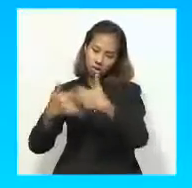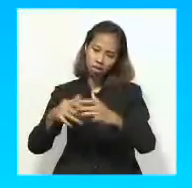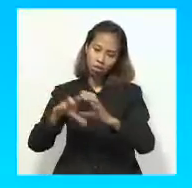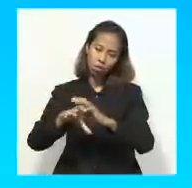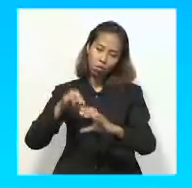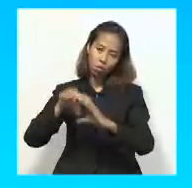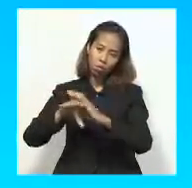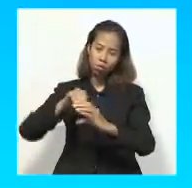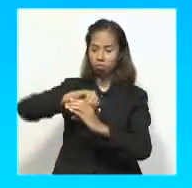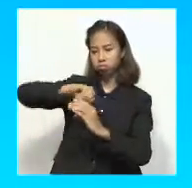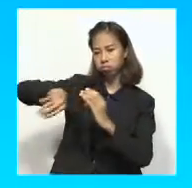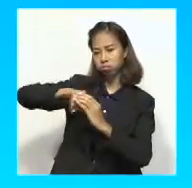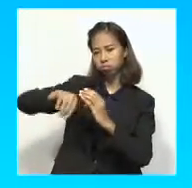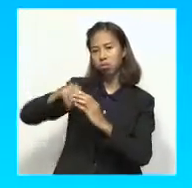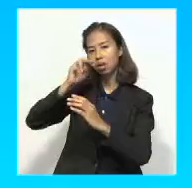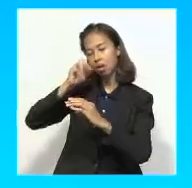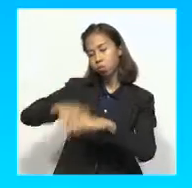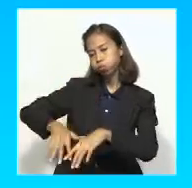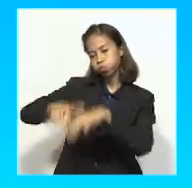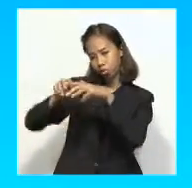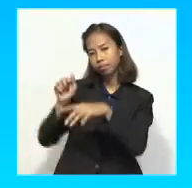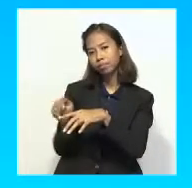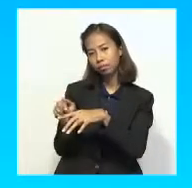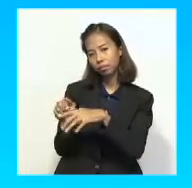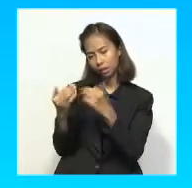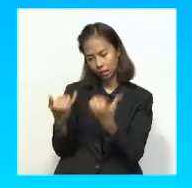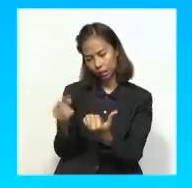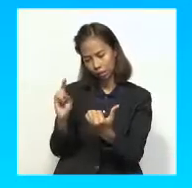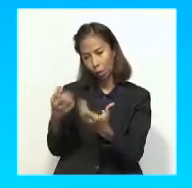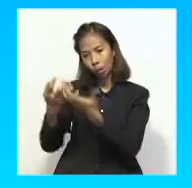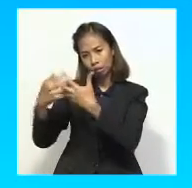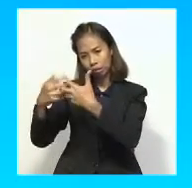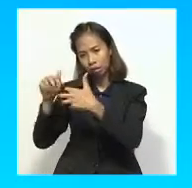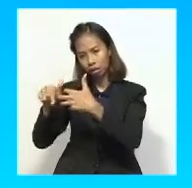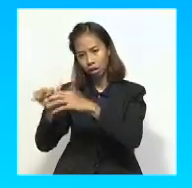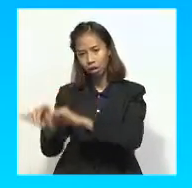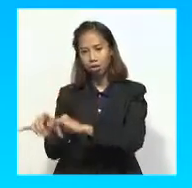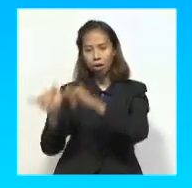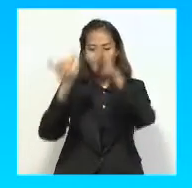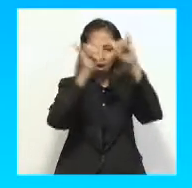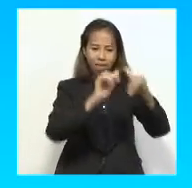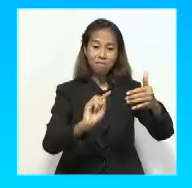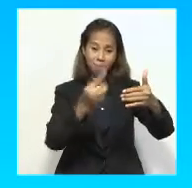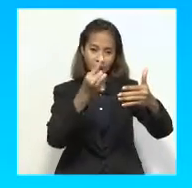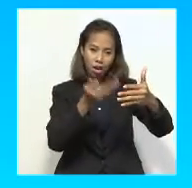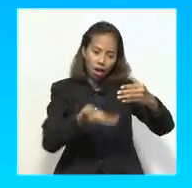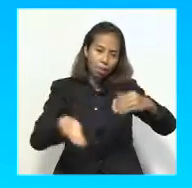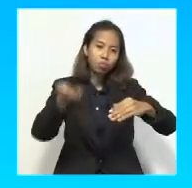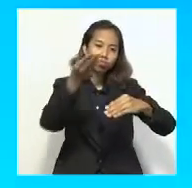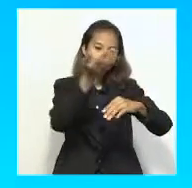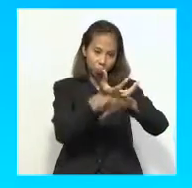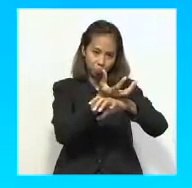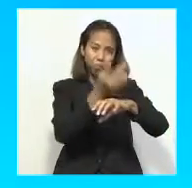อนนี้ก็จนได้รับความเสียหายค่ะเจ้าหน้าที่เนี่ยต้องทำการเคลื่อนย้ายเครื่องเนี่ยขึ้นสู่ที่สูงพร้อมกับประกาศแ